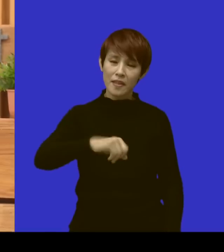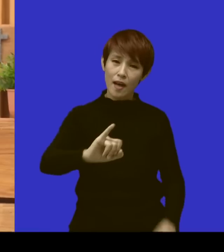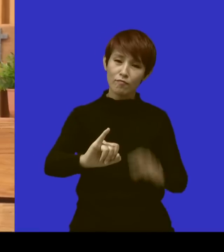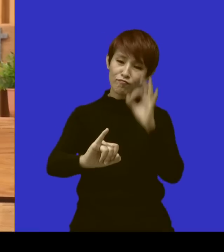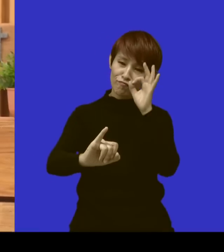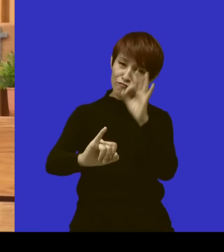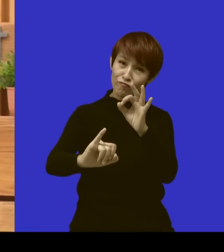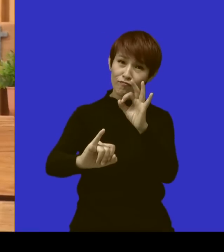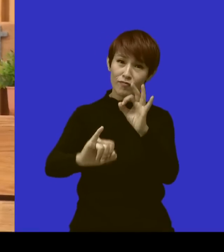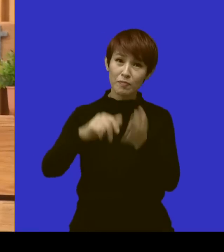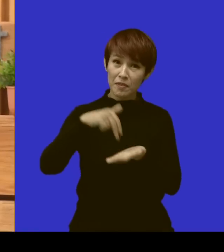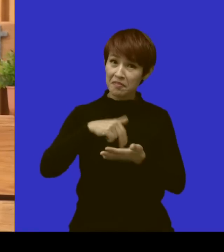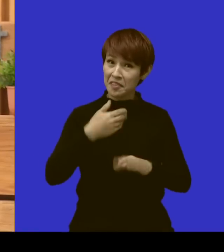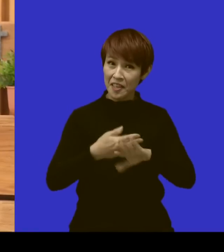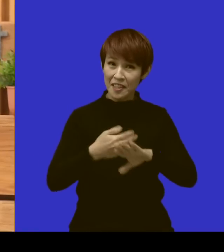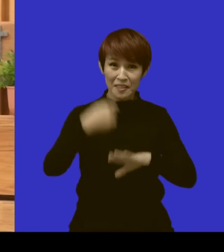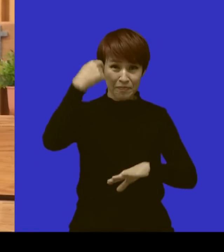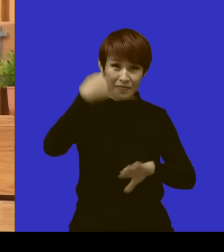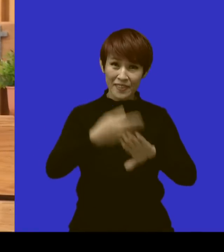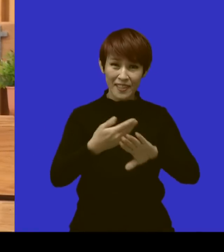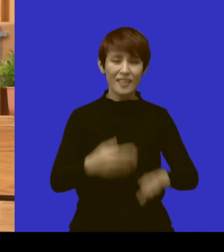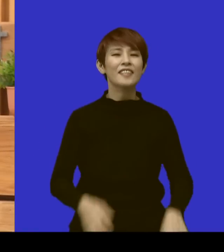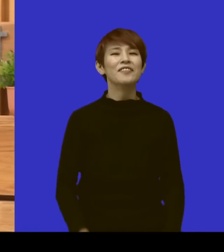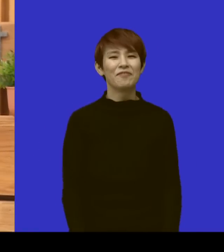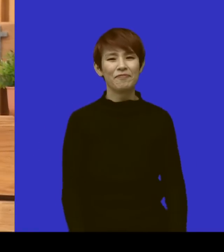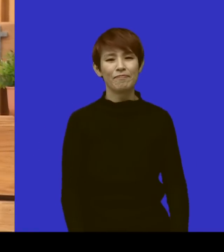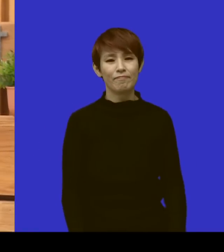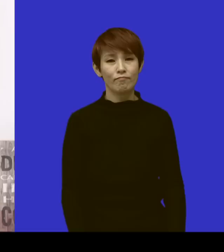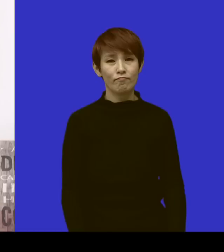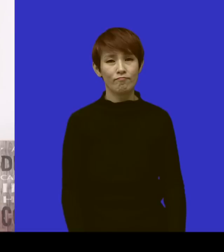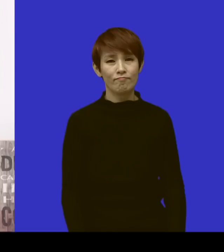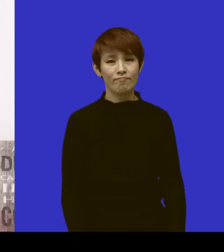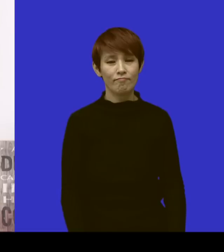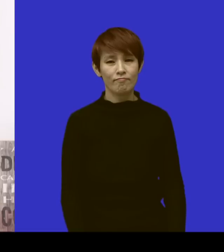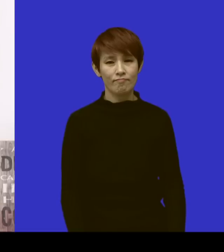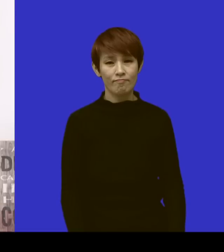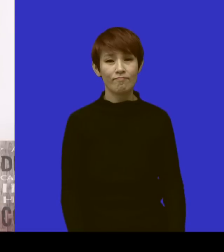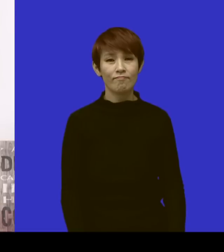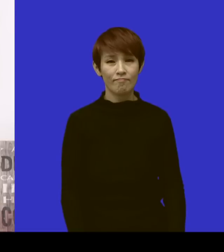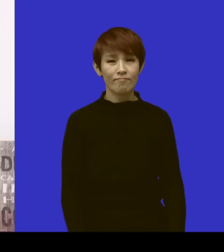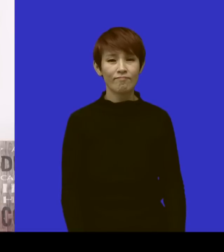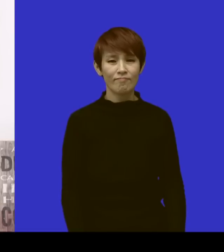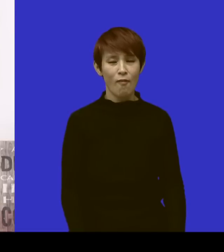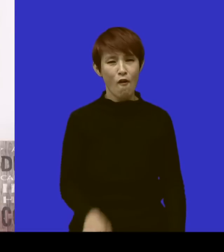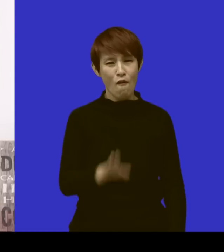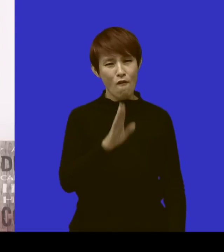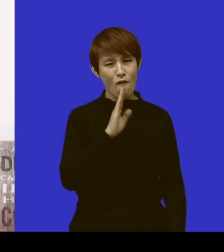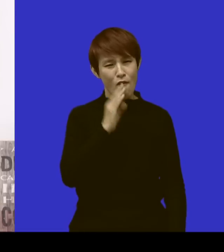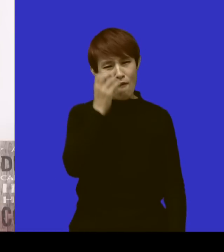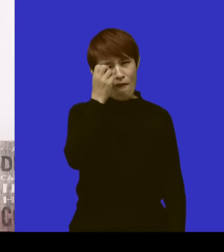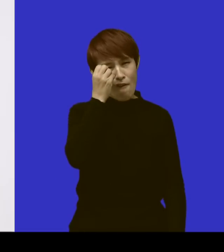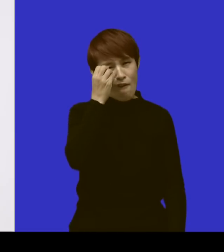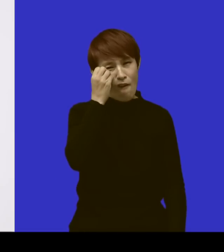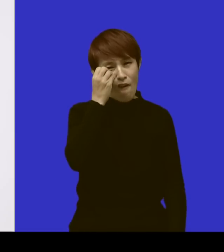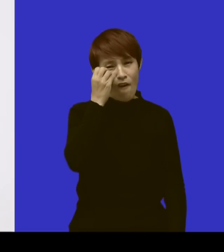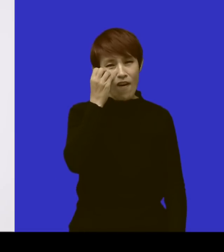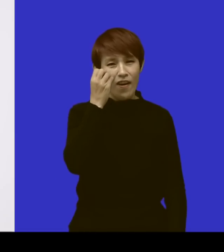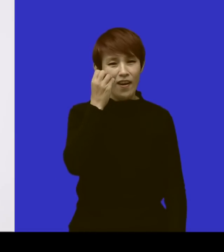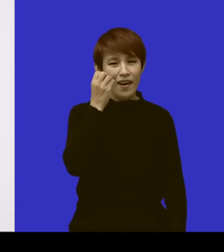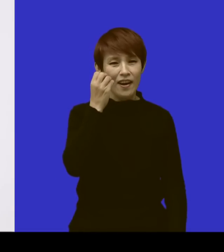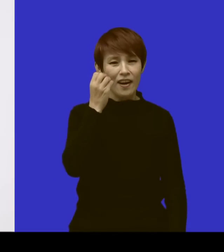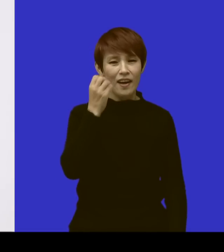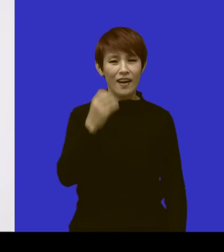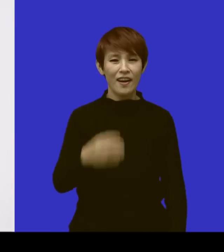시선도 좀 달라졌을 것 같고. 어디 뭐, 그럼요. 그죠? 네, 예지는 그게 그대로 있지만, 참 그죠? 신기하더라고요.